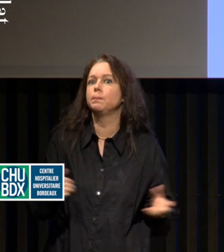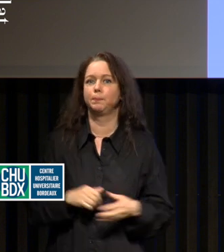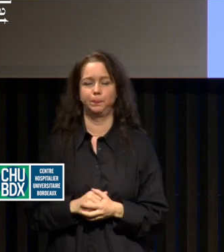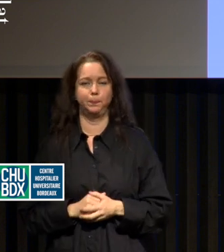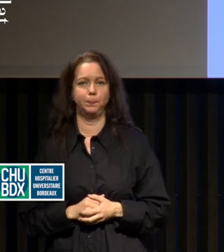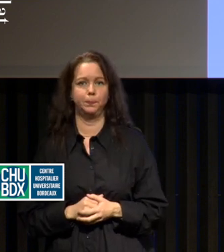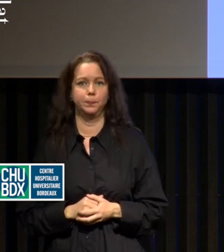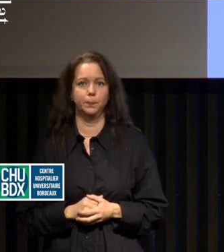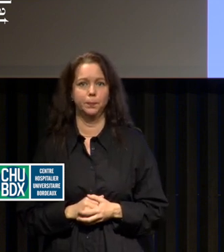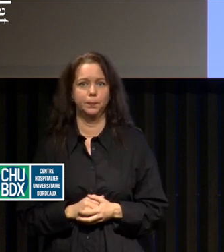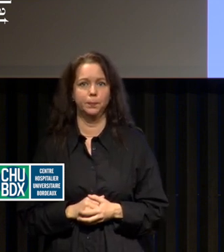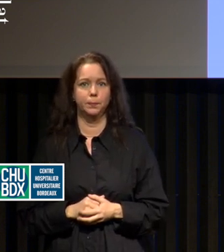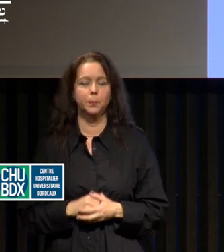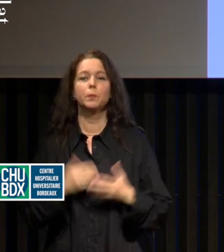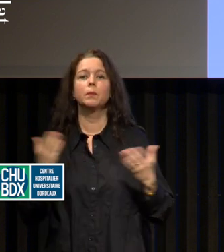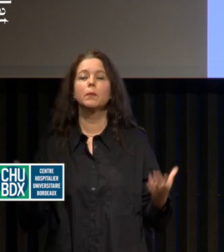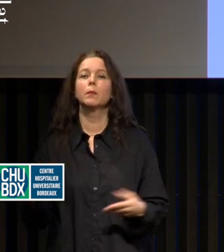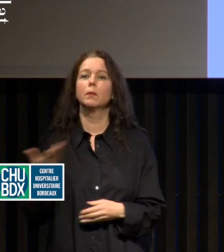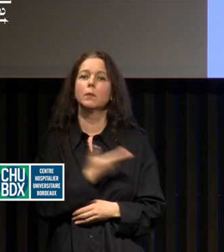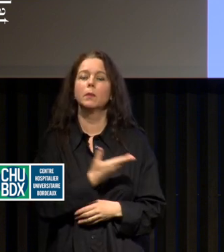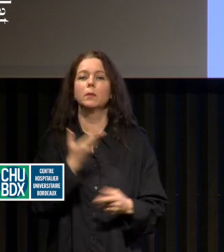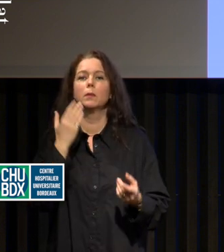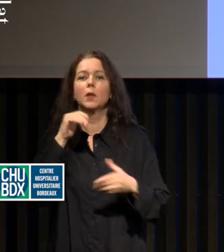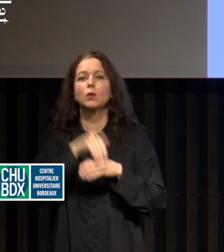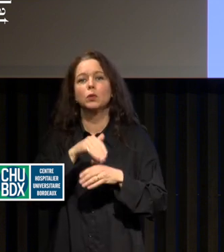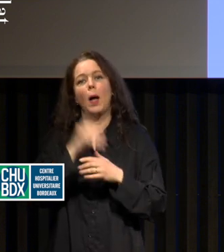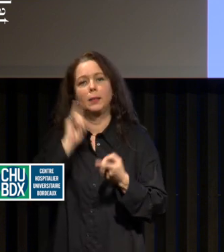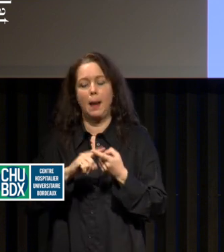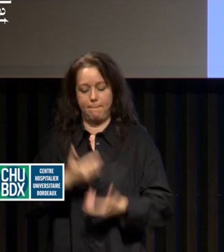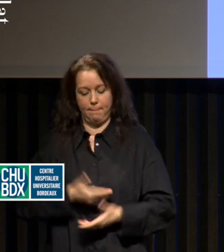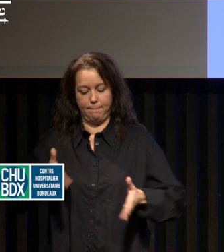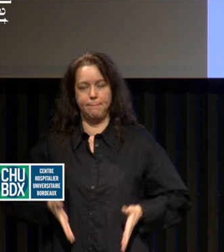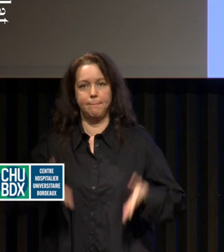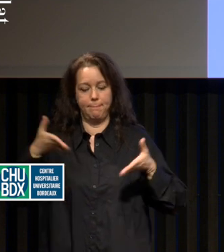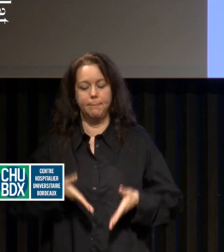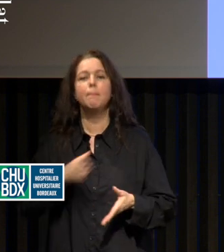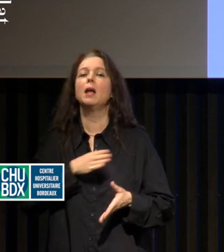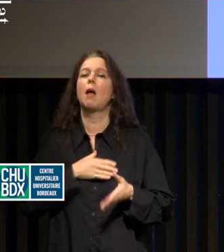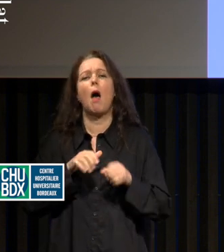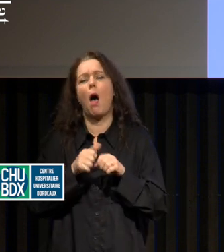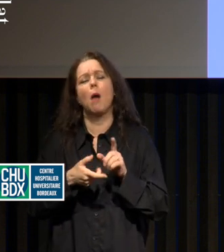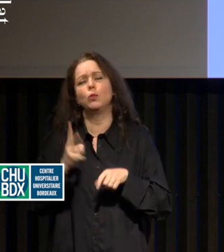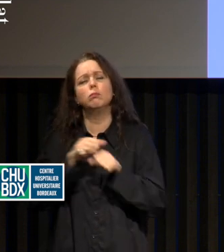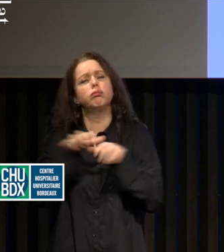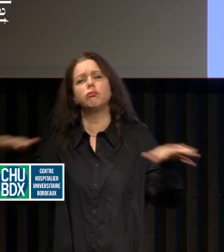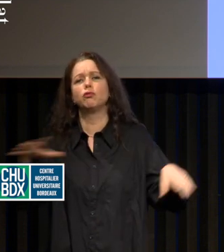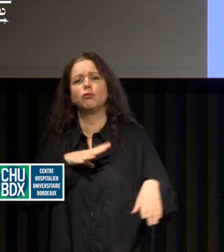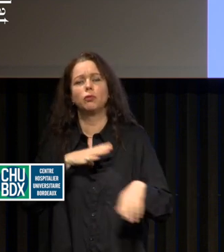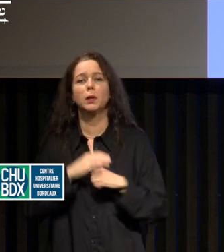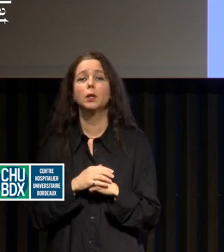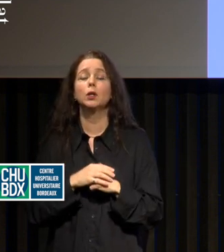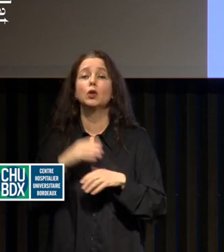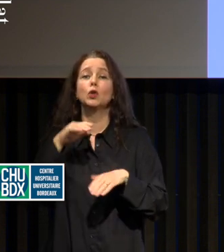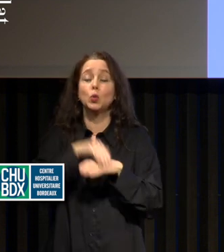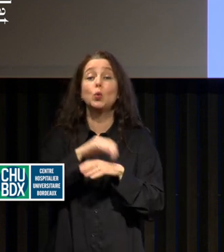Alors, j'ai dit le microbiote, et ce soir, on va parler du microbiote intestinal, mais en fait, il y a tout un tas de microbiotes. Déjà, là, ce soir, on parle de microbiote humain.